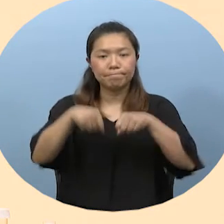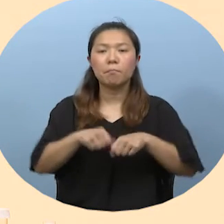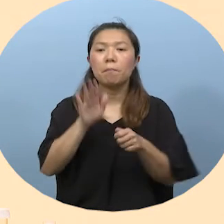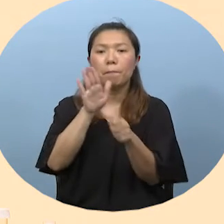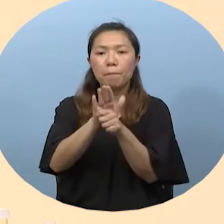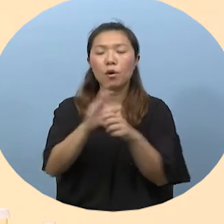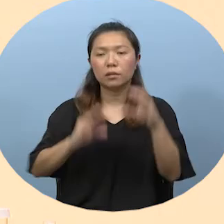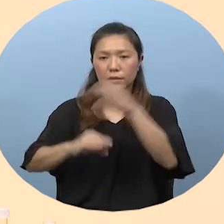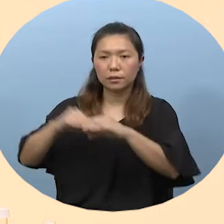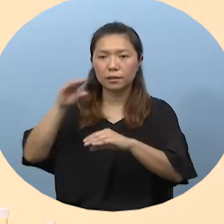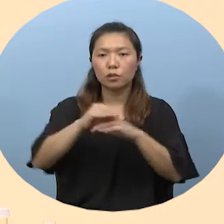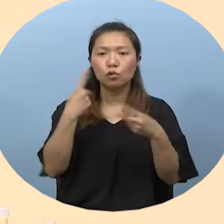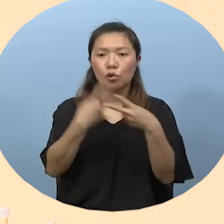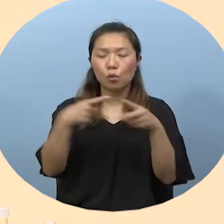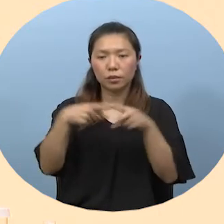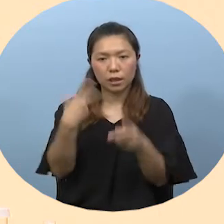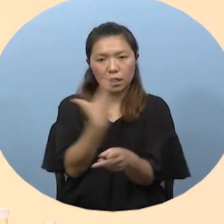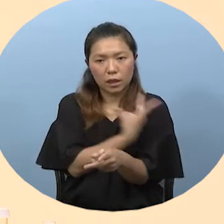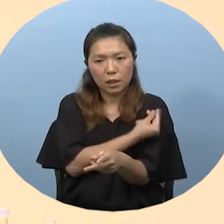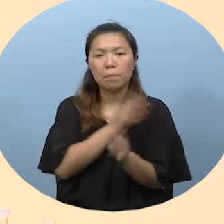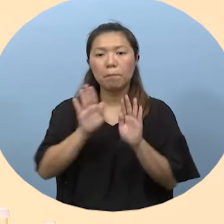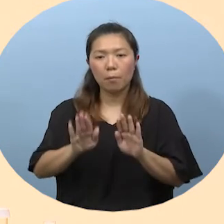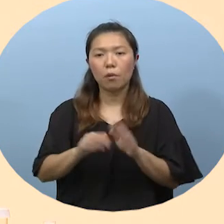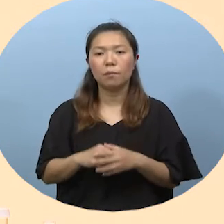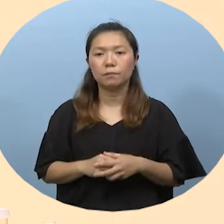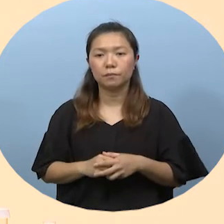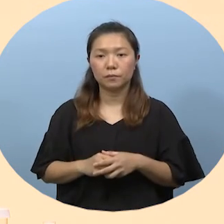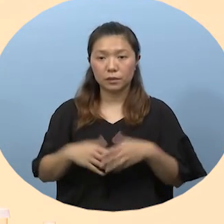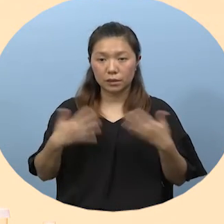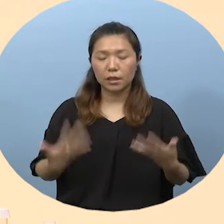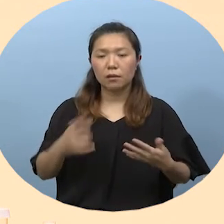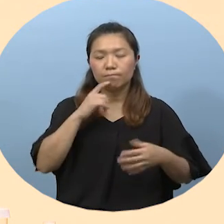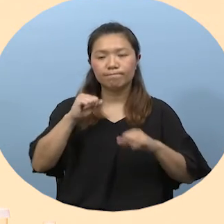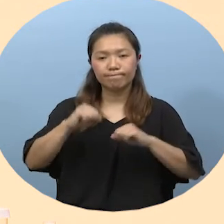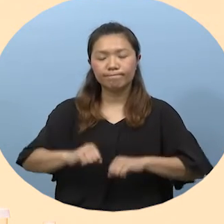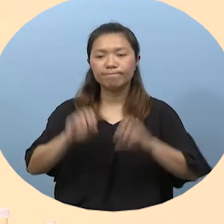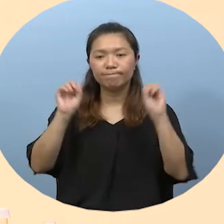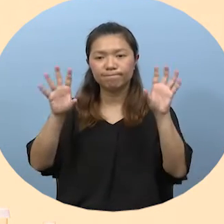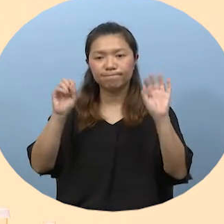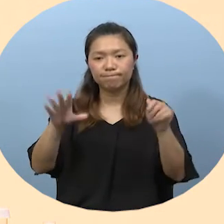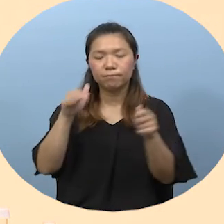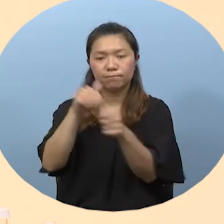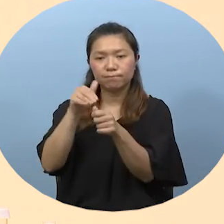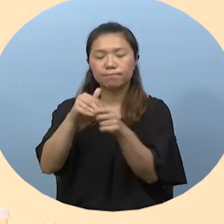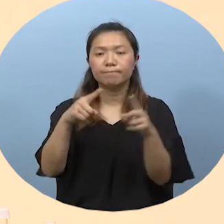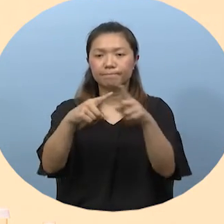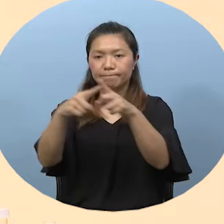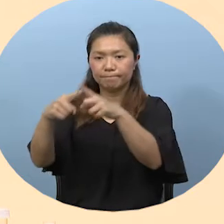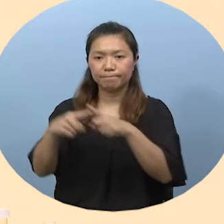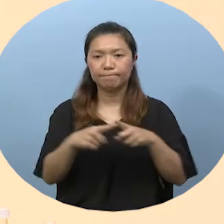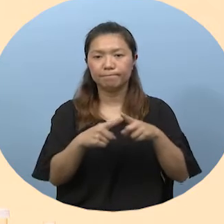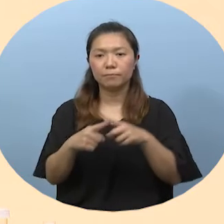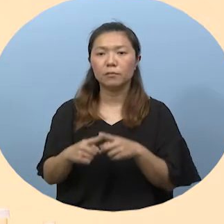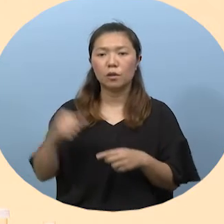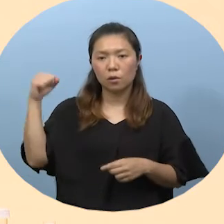疫苗的接種。在這裡真的需要呼籲各位市民積極來到去接受疫苗的